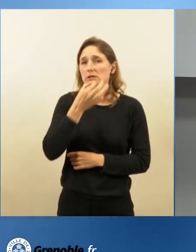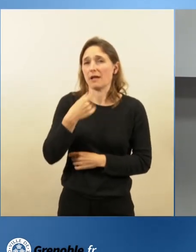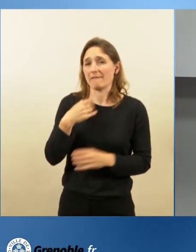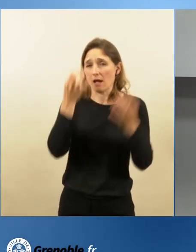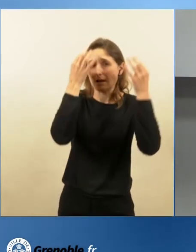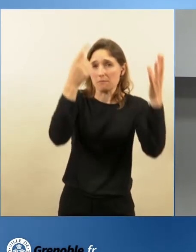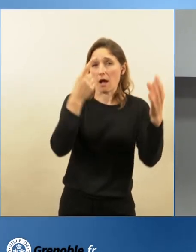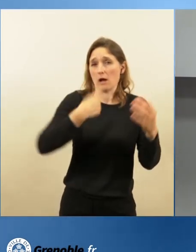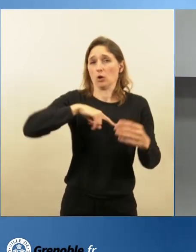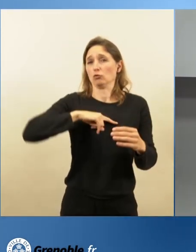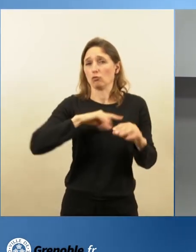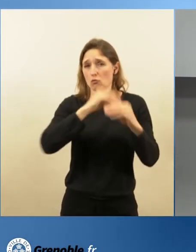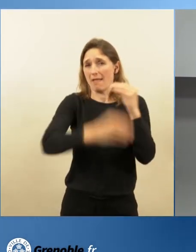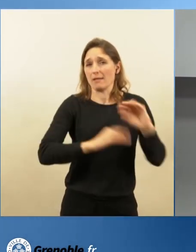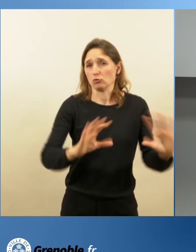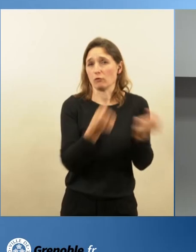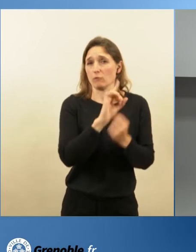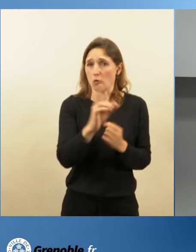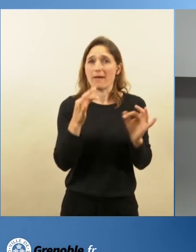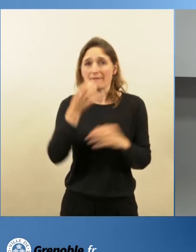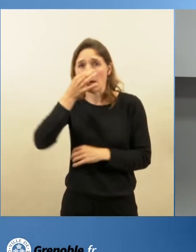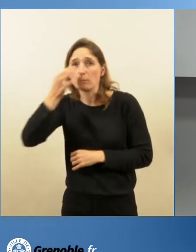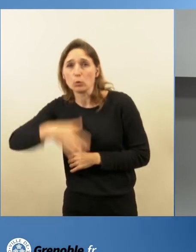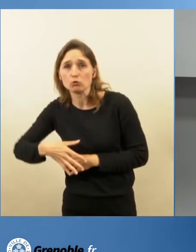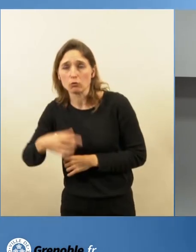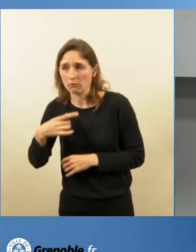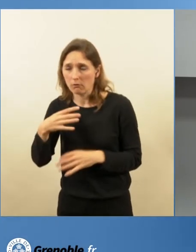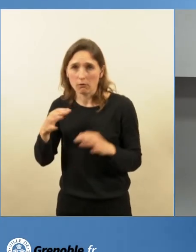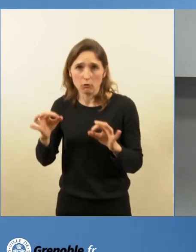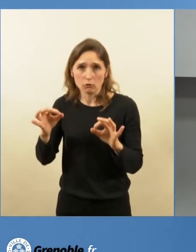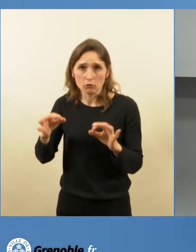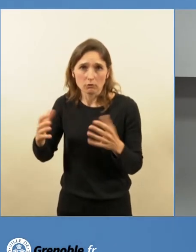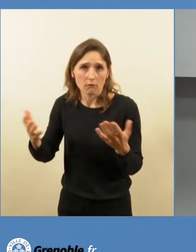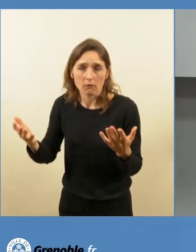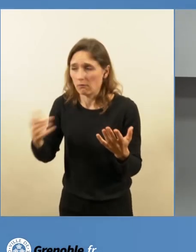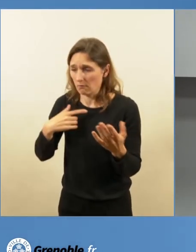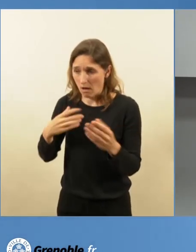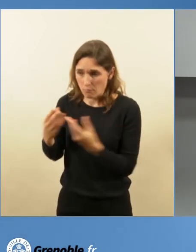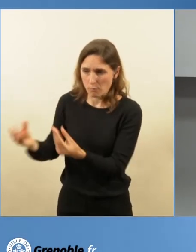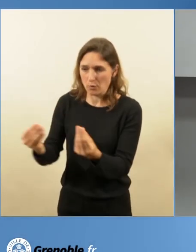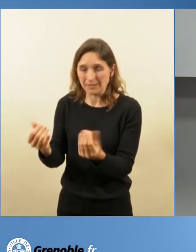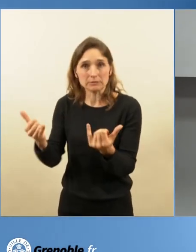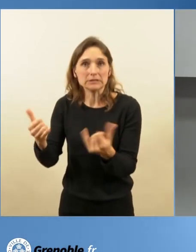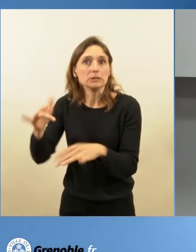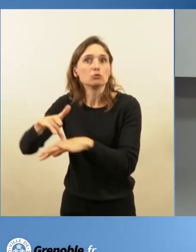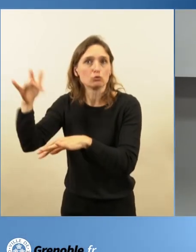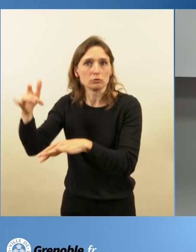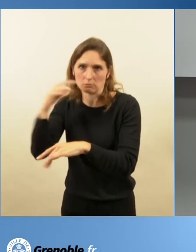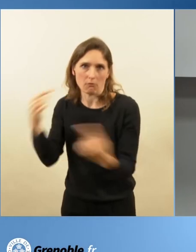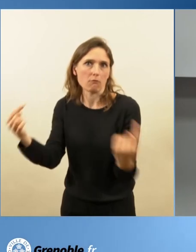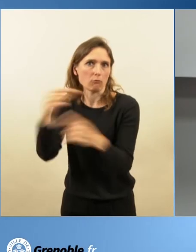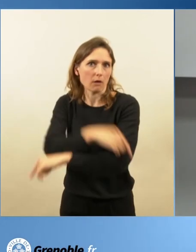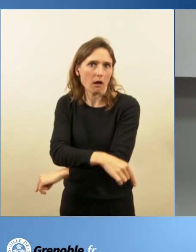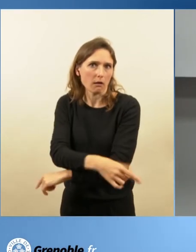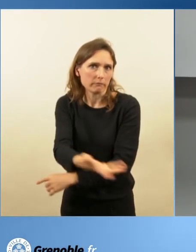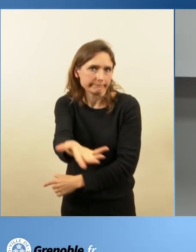mais justement la pollution là les mesures que nous mettons en place sont en effet direct sur la population d'ici donc c'est exactement le contraire des propos que